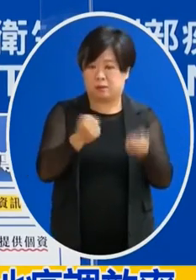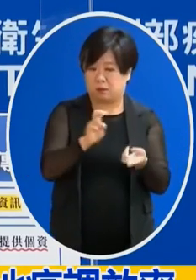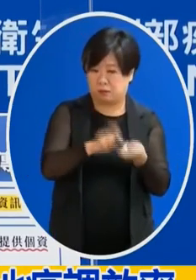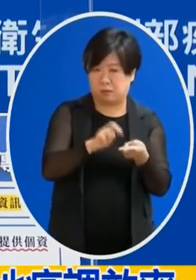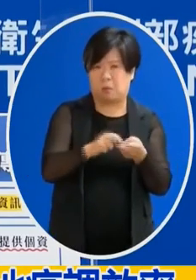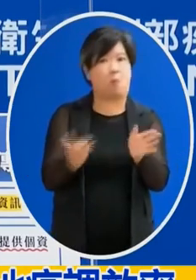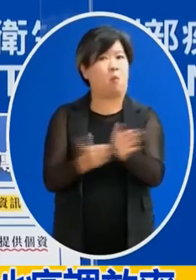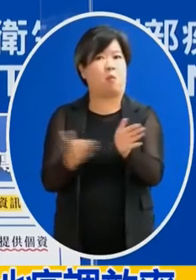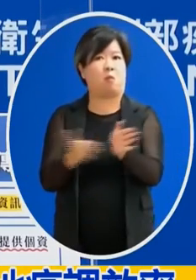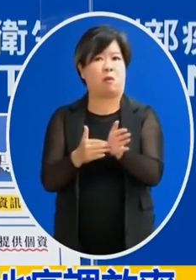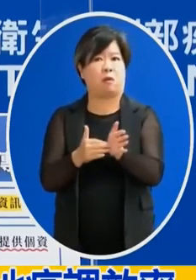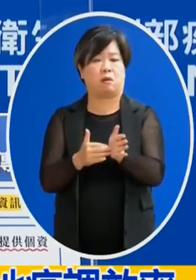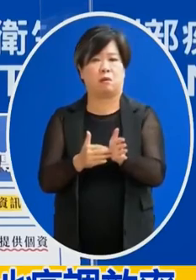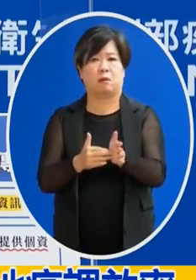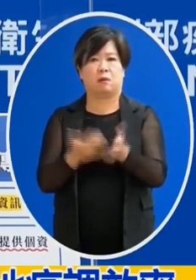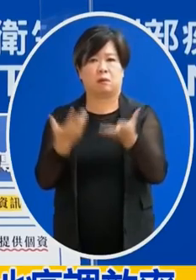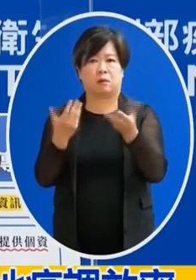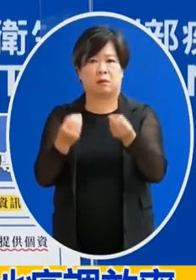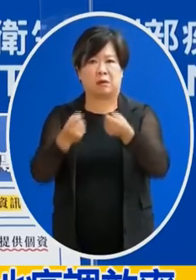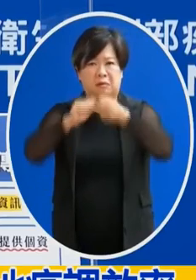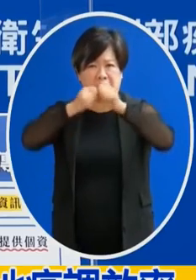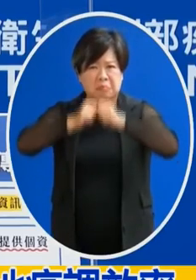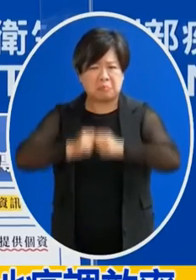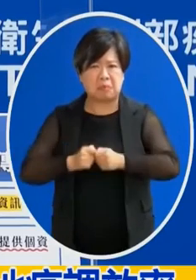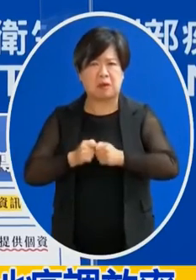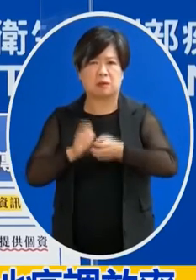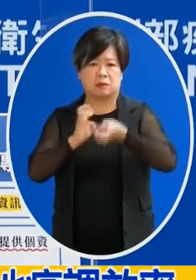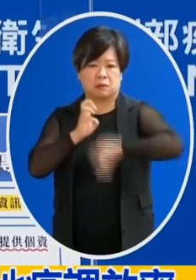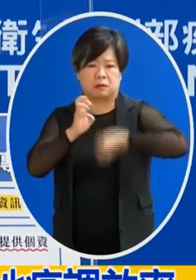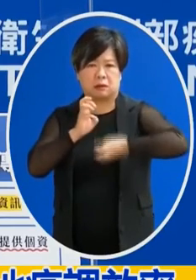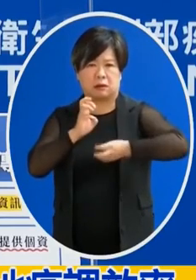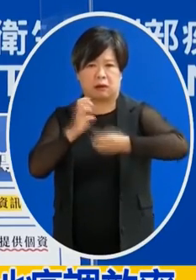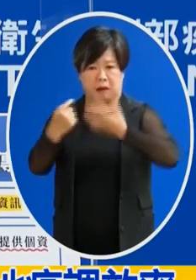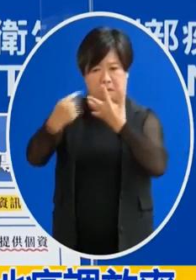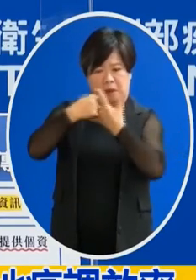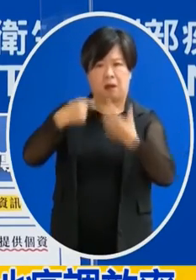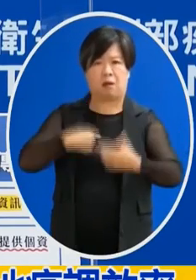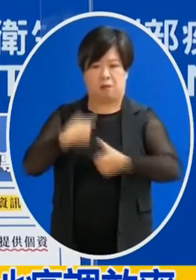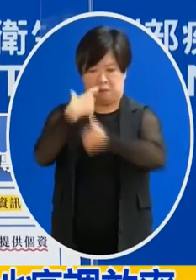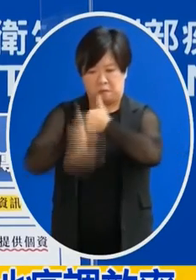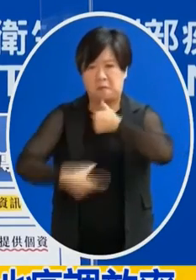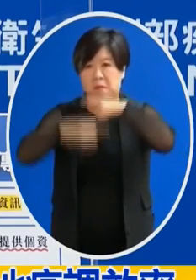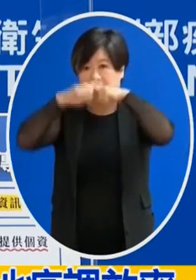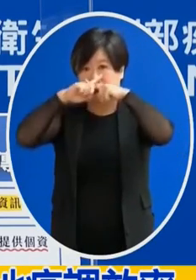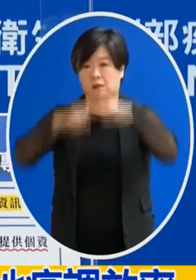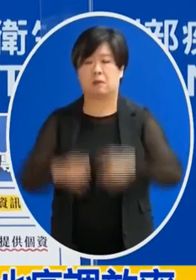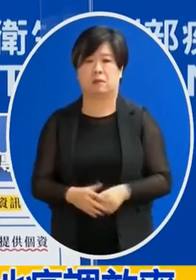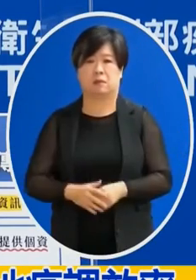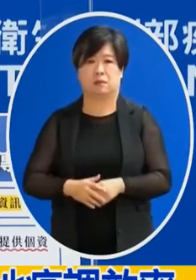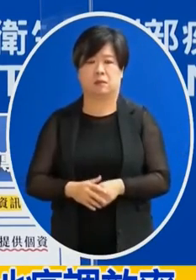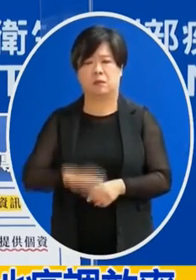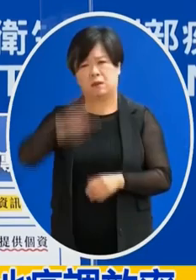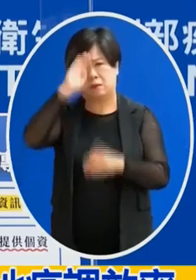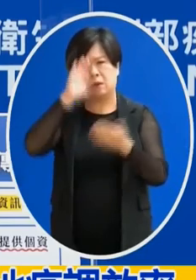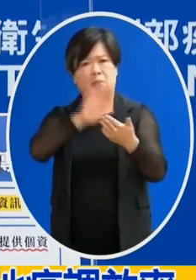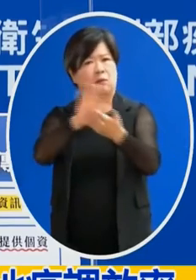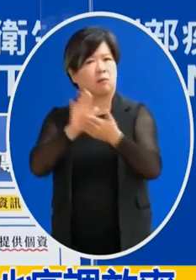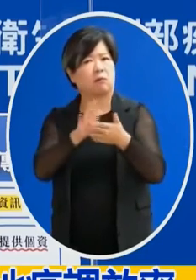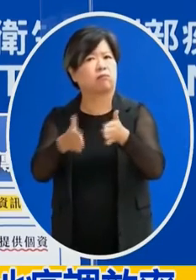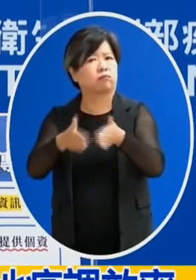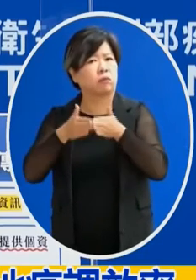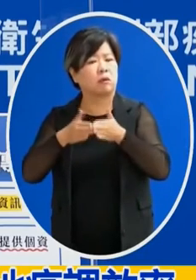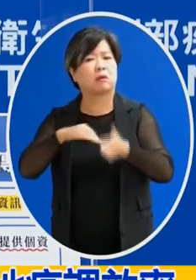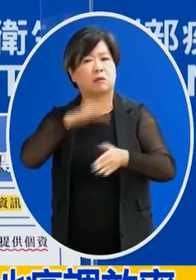以实际上都没有去做。那也依照我们在防治的所需，时间一